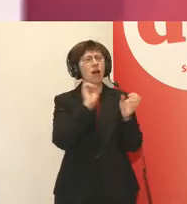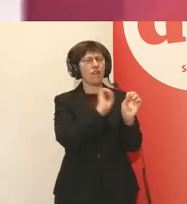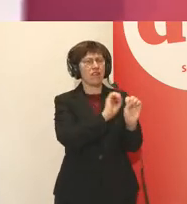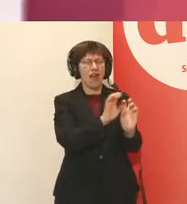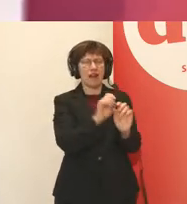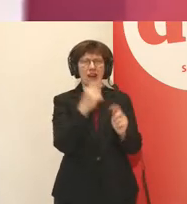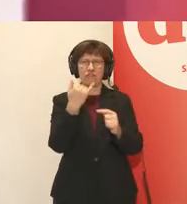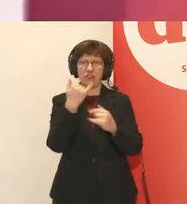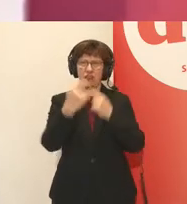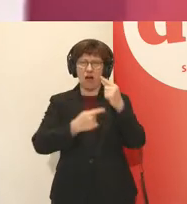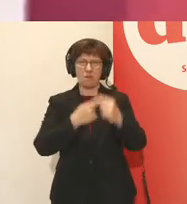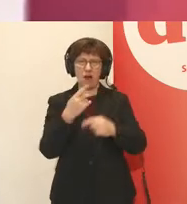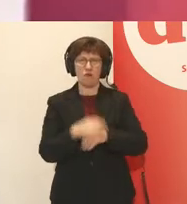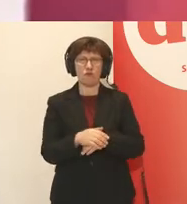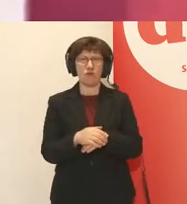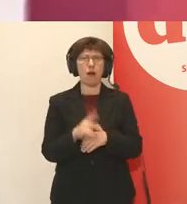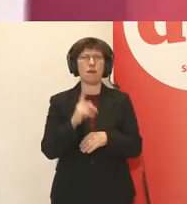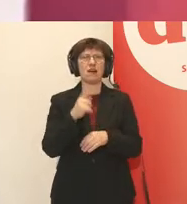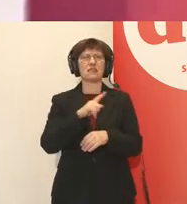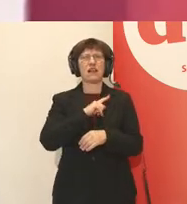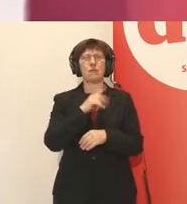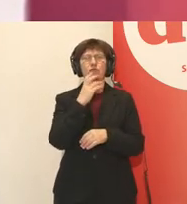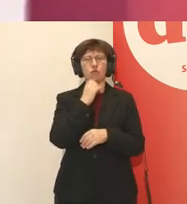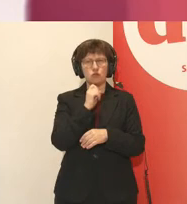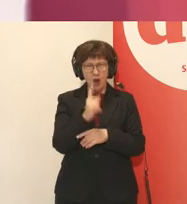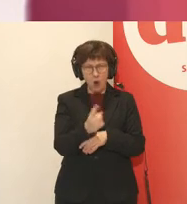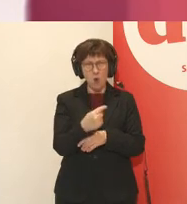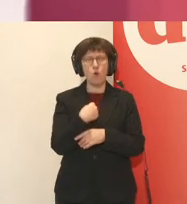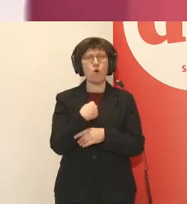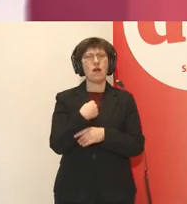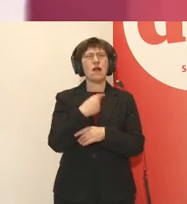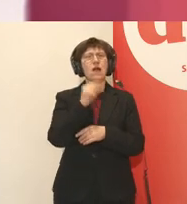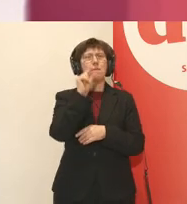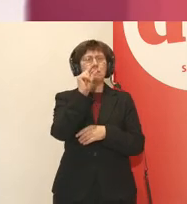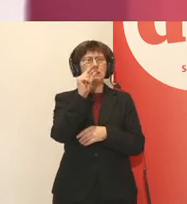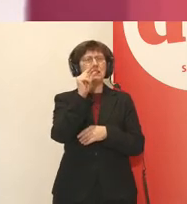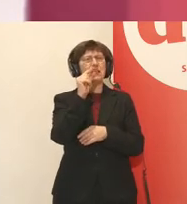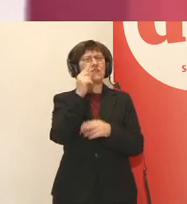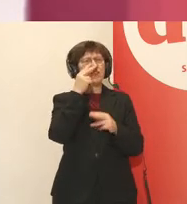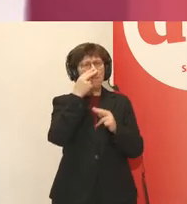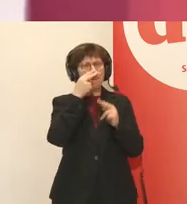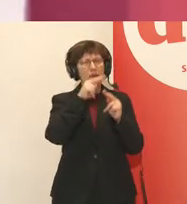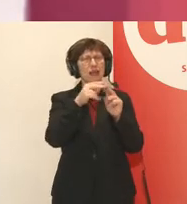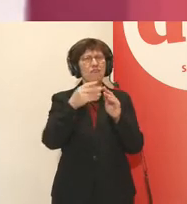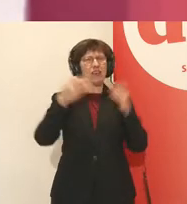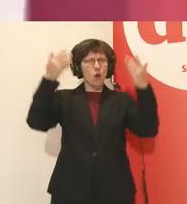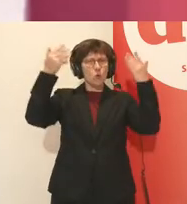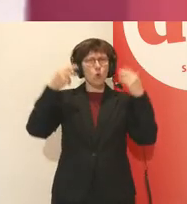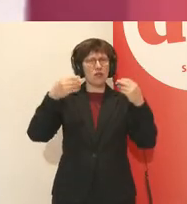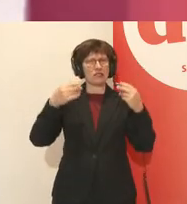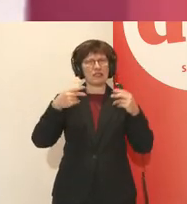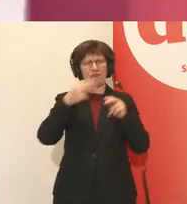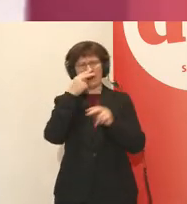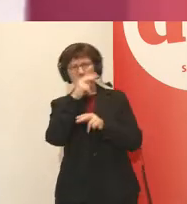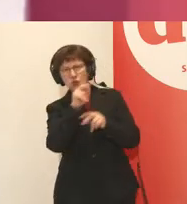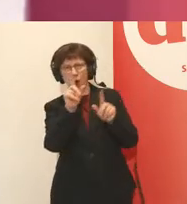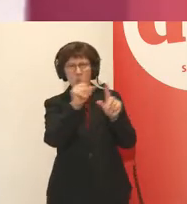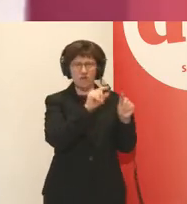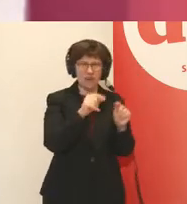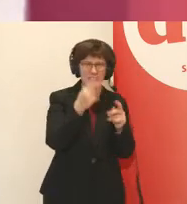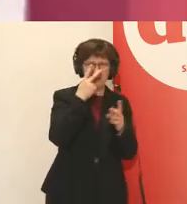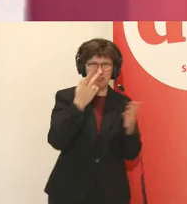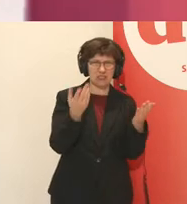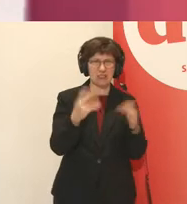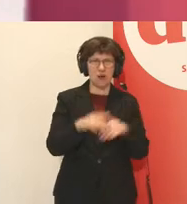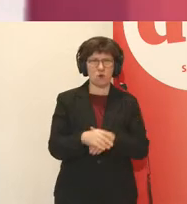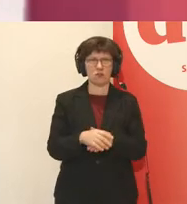zu aber ich möchte auch euch so ein bisschen einen blick hinter die kulissen gewähren also